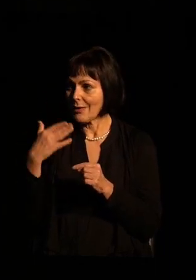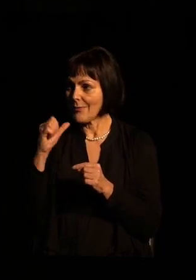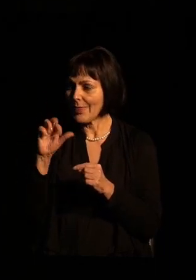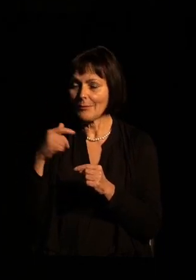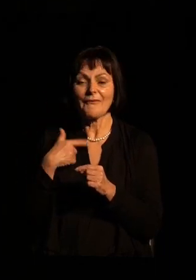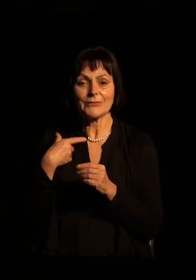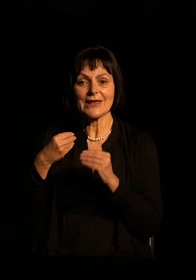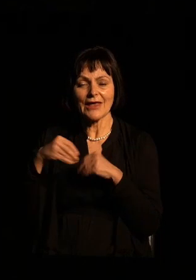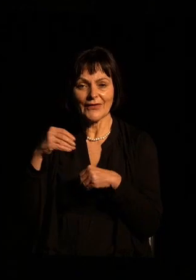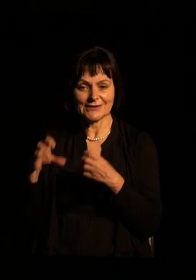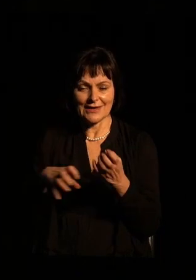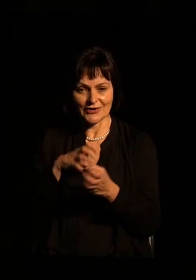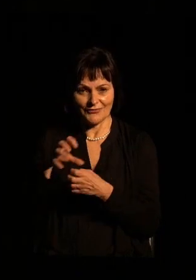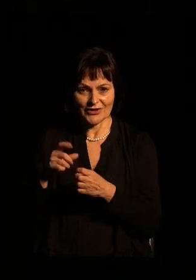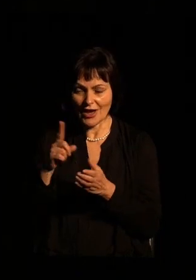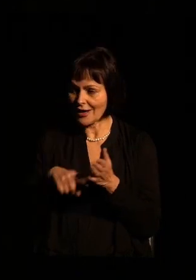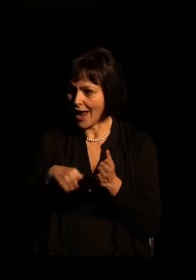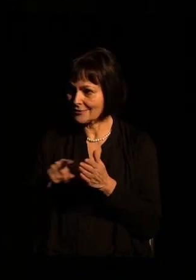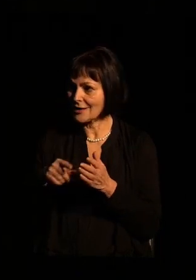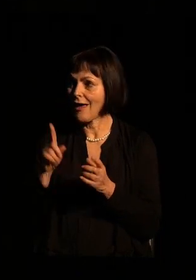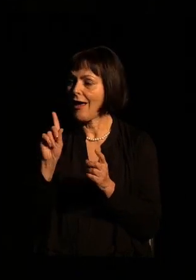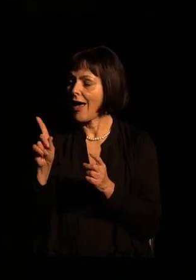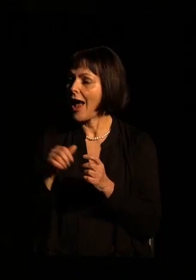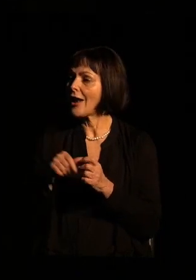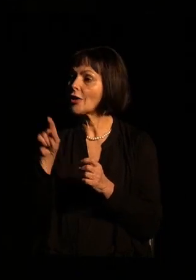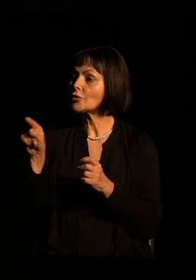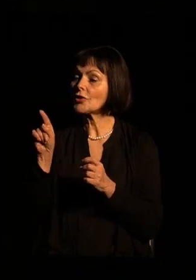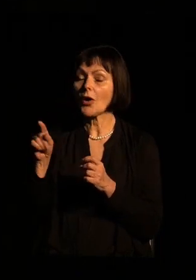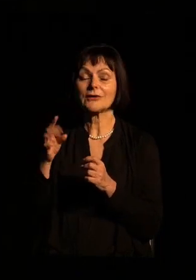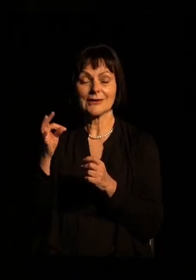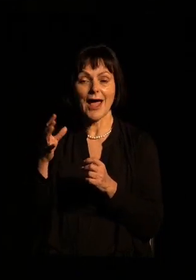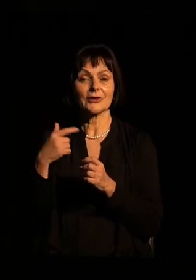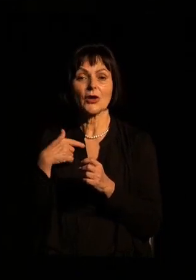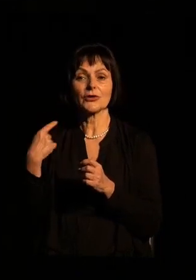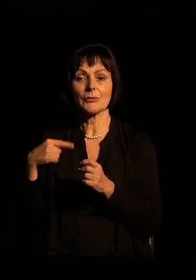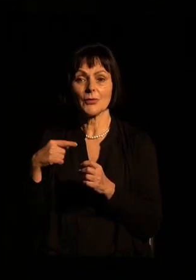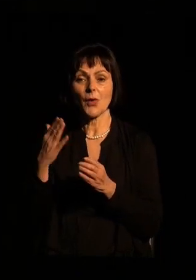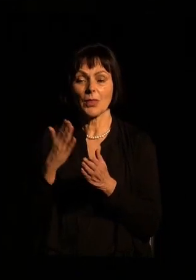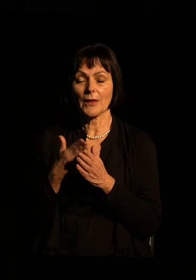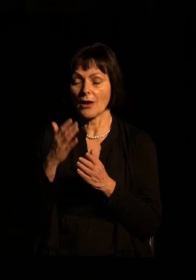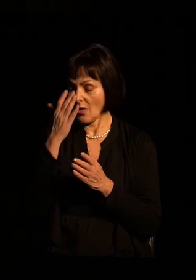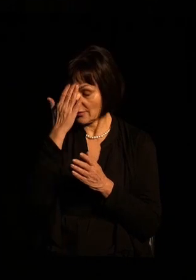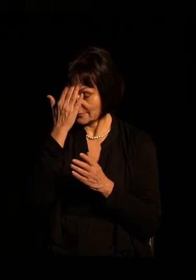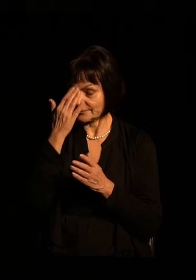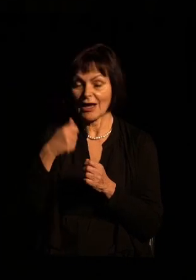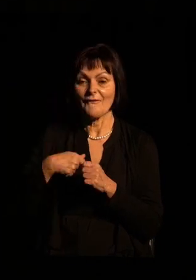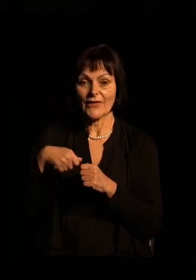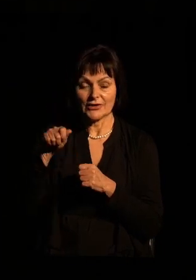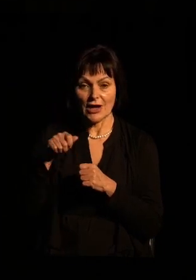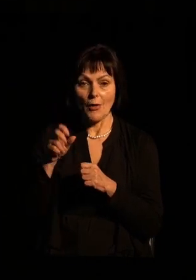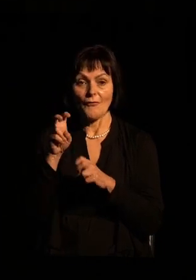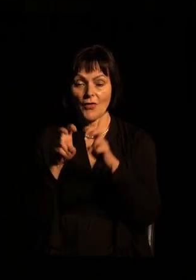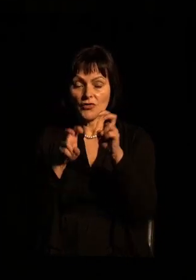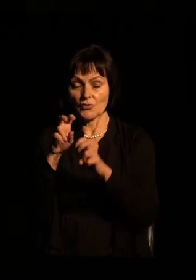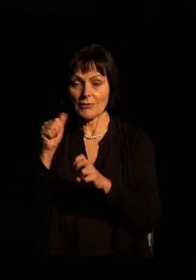że ja byłem najwięcej na świecie, najwięcej razy, natomiast tutaj to tak, to nie było tylko tak, że wyjeżdżałem i